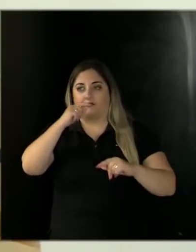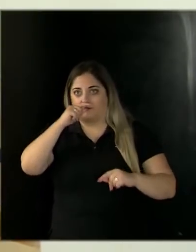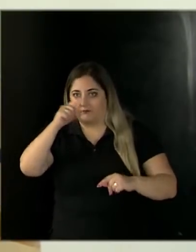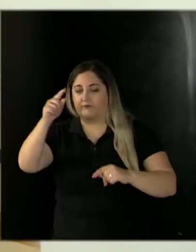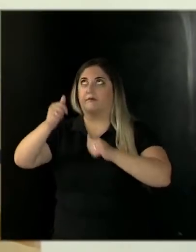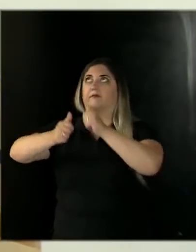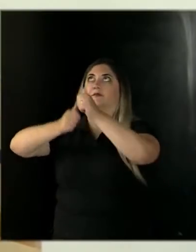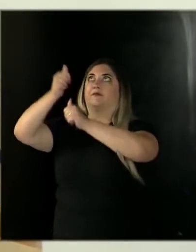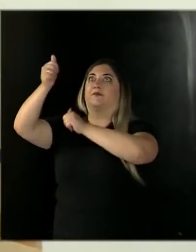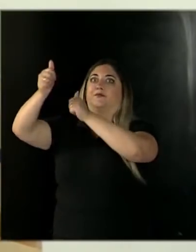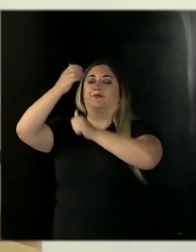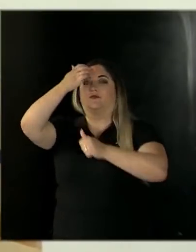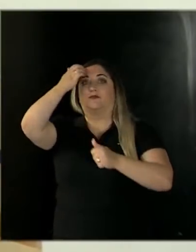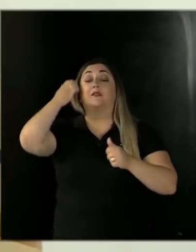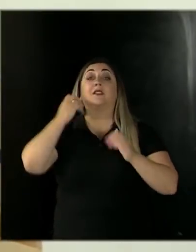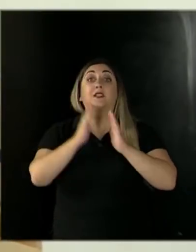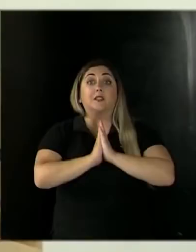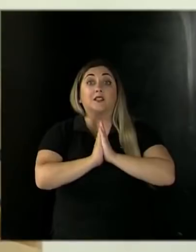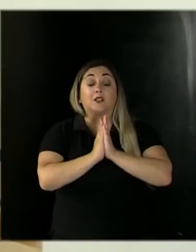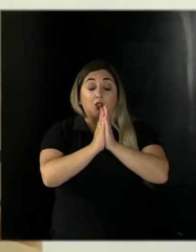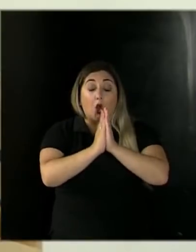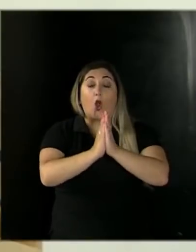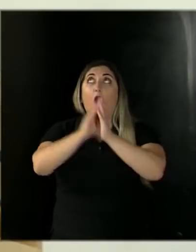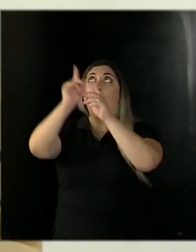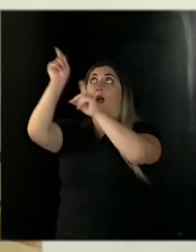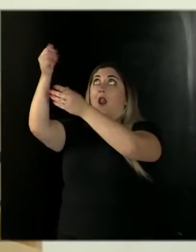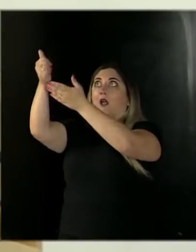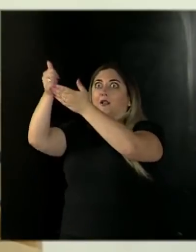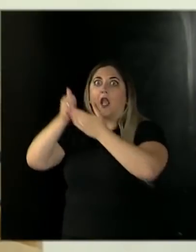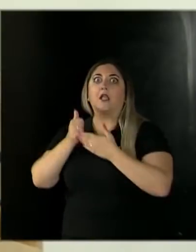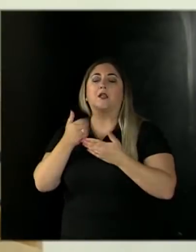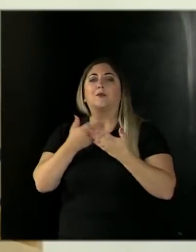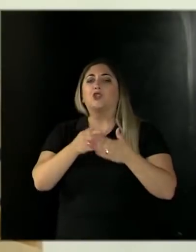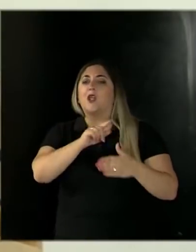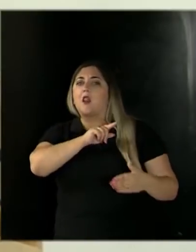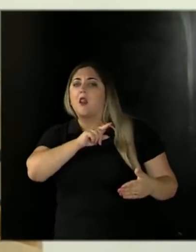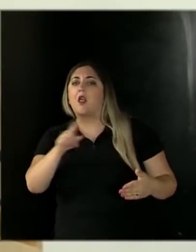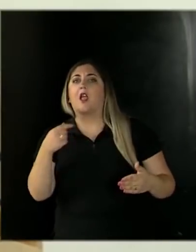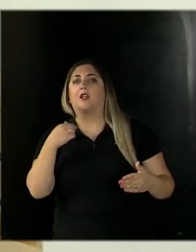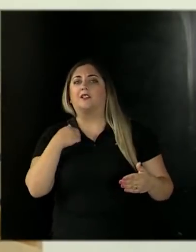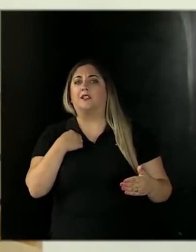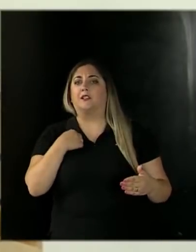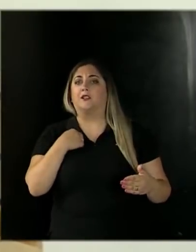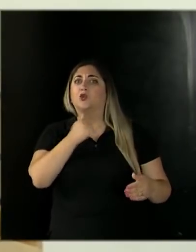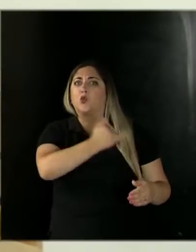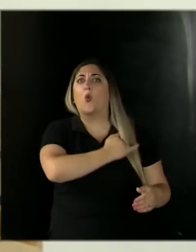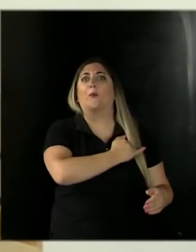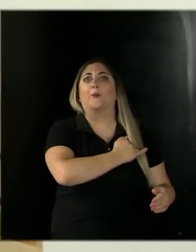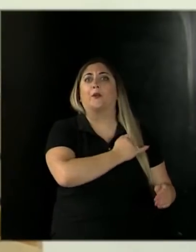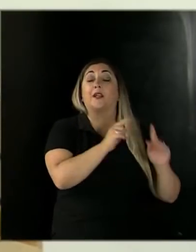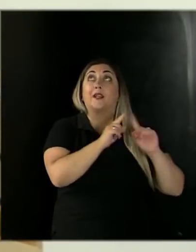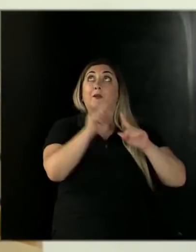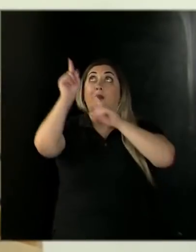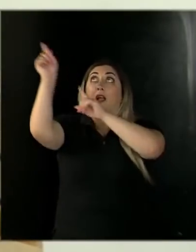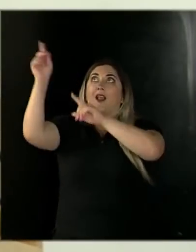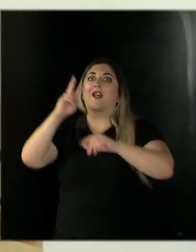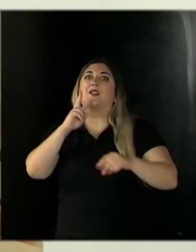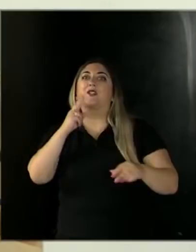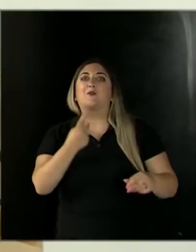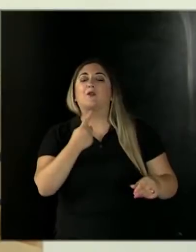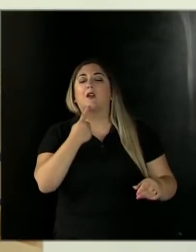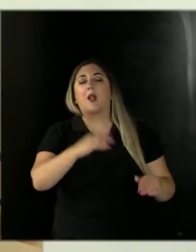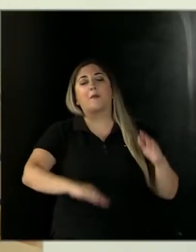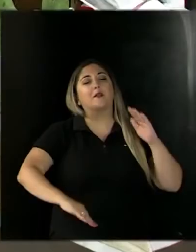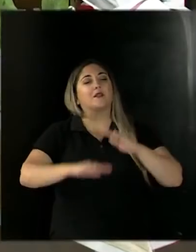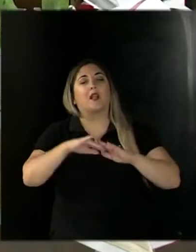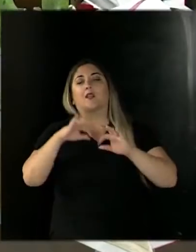3 darbiet tlabt il-Mulej biex hi titbiet minni, iżda huwa jġibni biżżejjed għalik